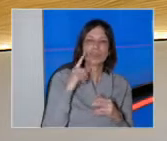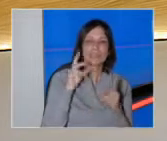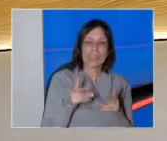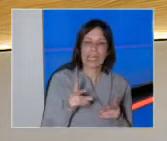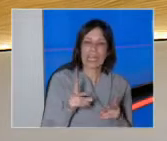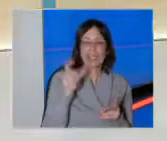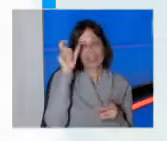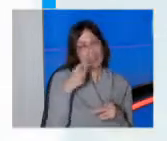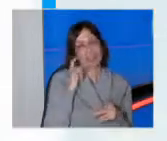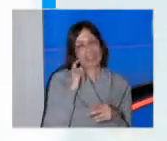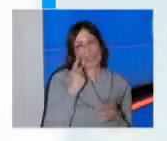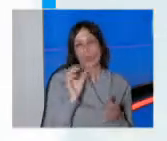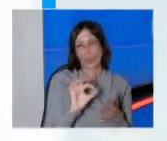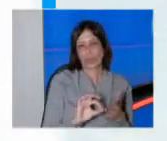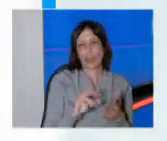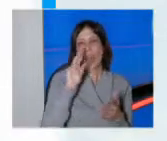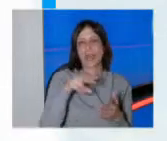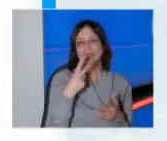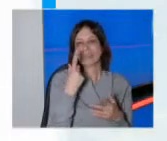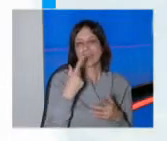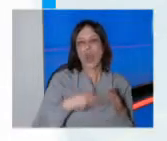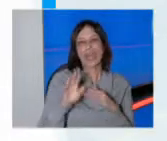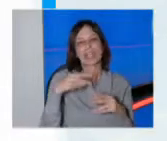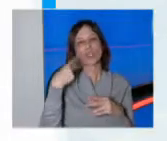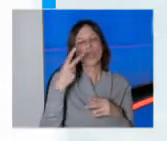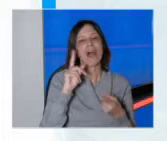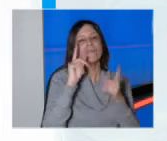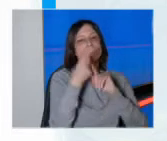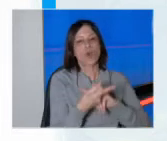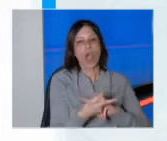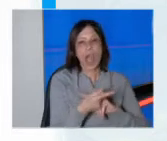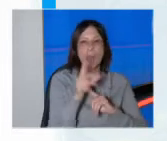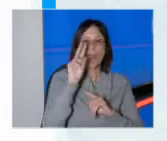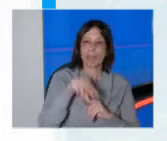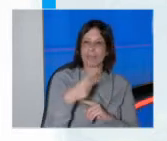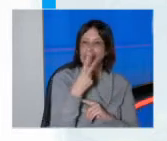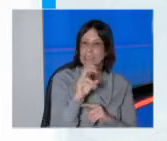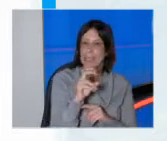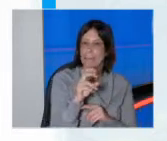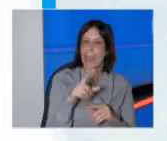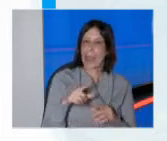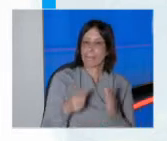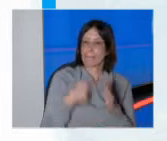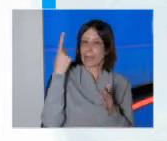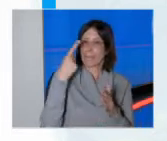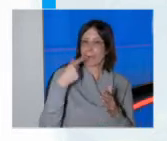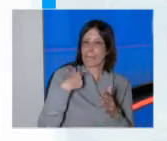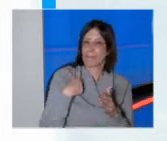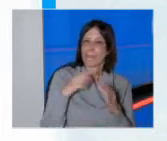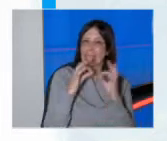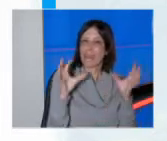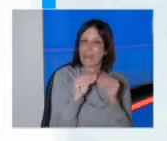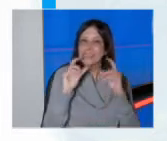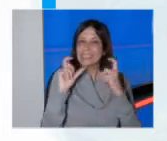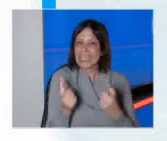מאוד מצחיק. כותב כך, ב-2021 היא הולכת להיות הפוכה לגמרי מ-2020. הפעם אנחנו